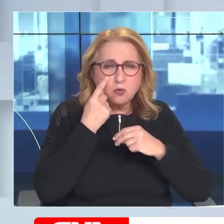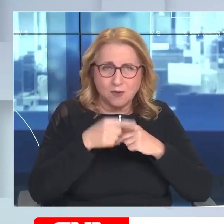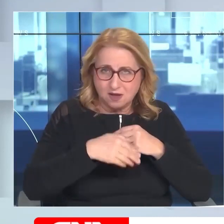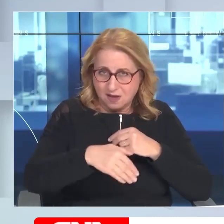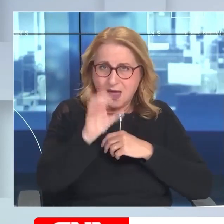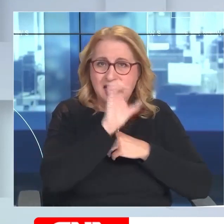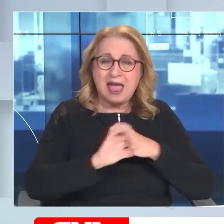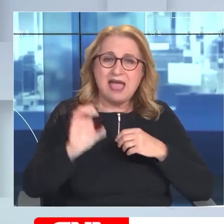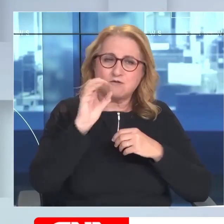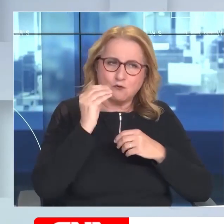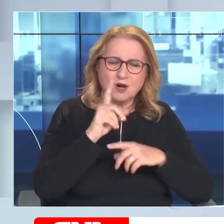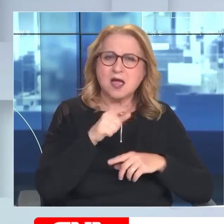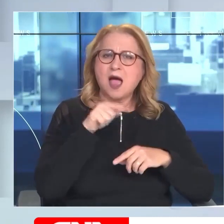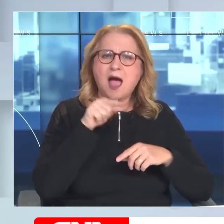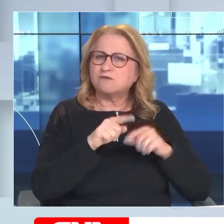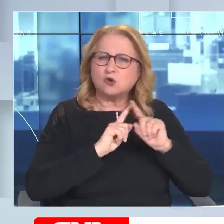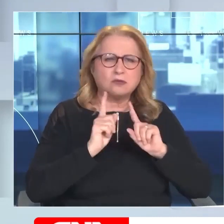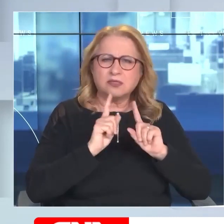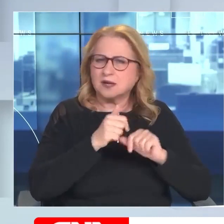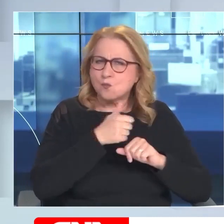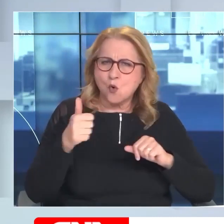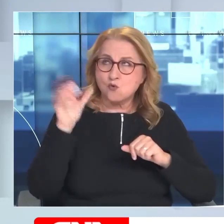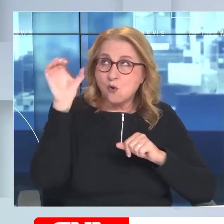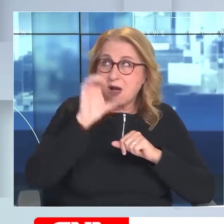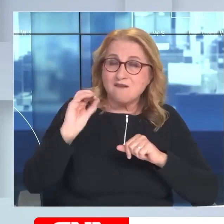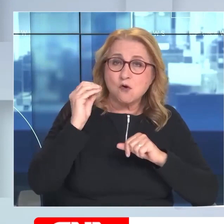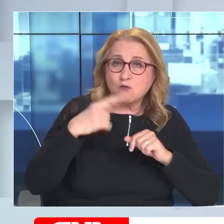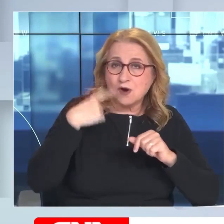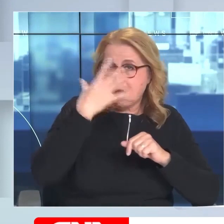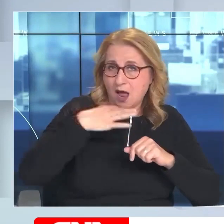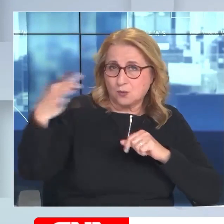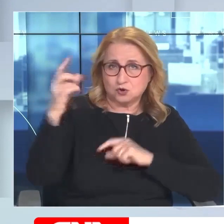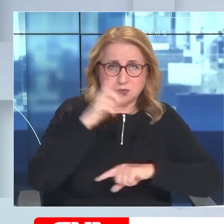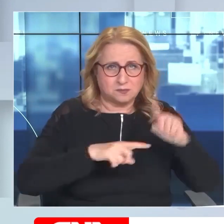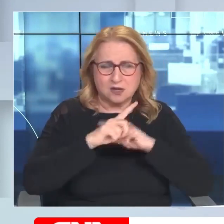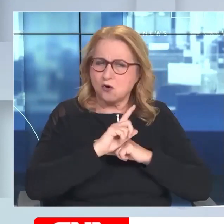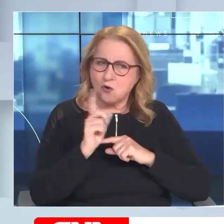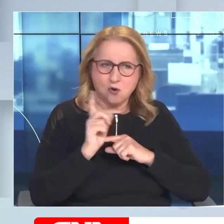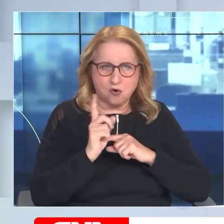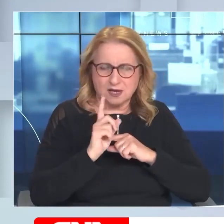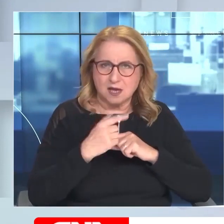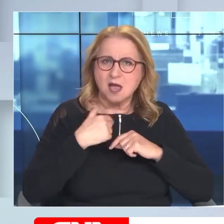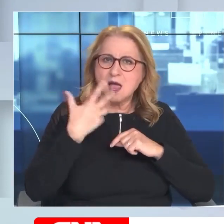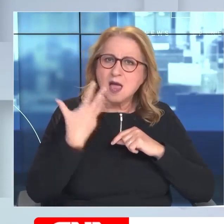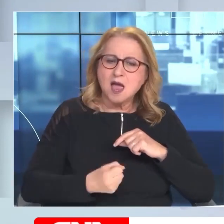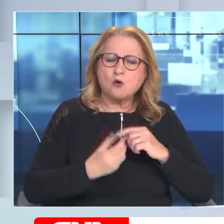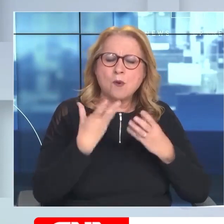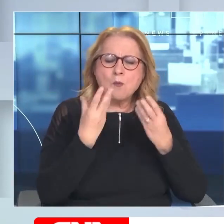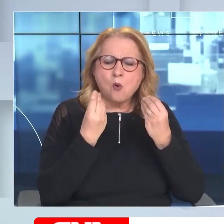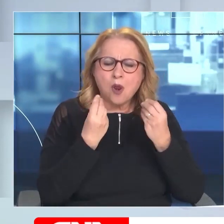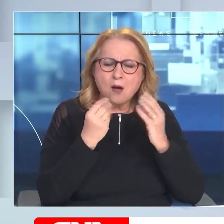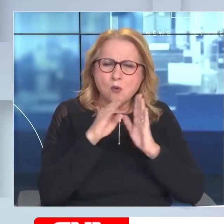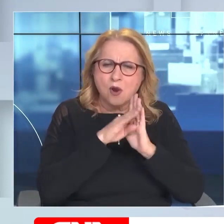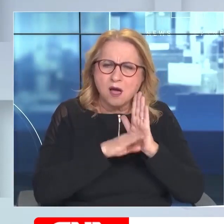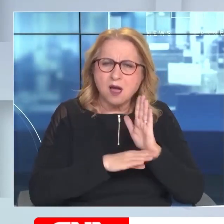στην Ευρωβουλή. Εκεί μας περιμένουν σημαντικές μάχες σε πολλά επίπεδα, μεταναστευτικό, άμυνα, ανταγωνιστικότητα